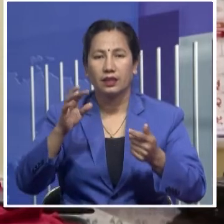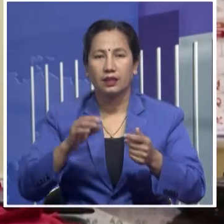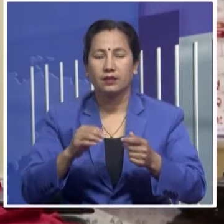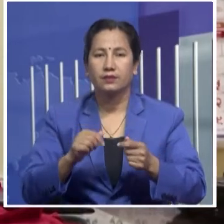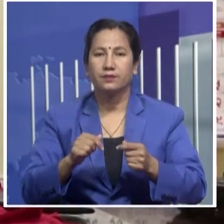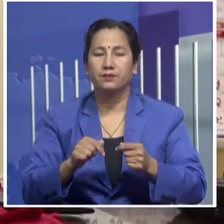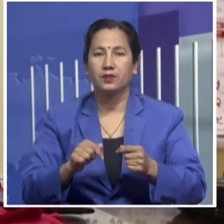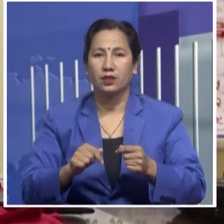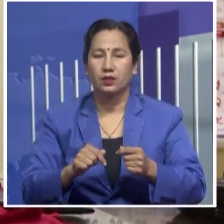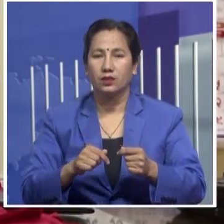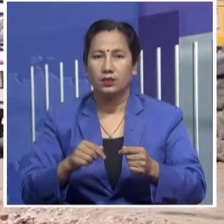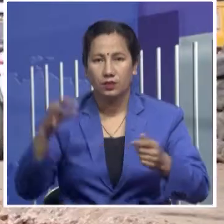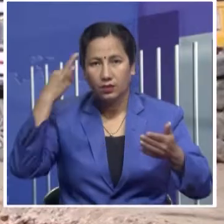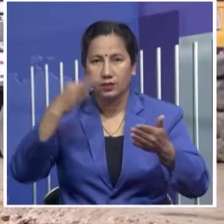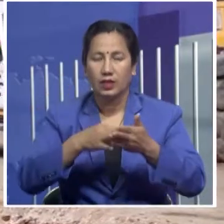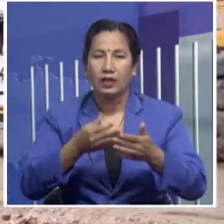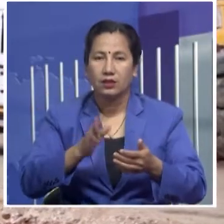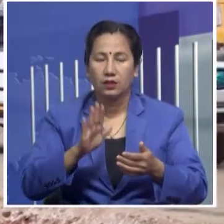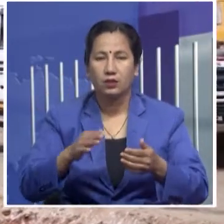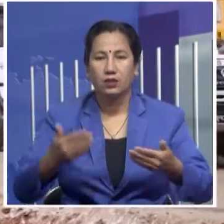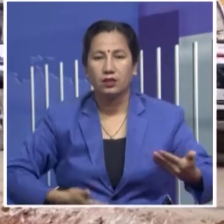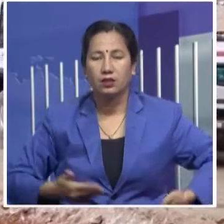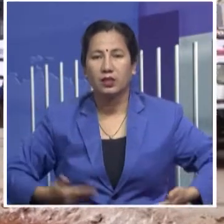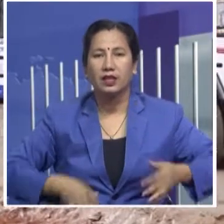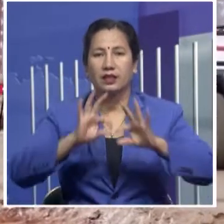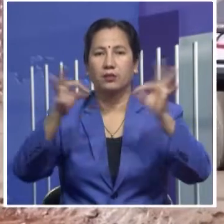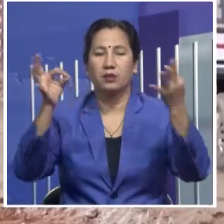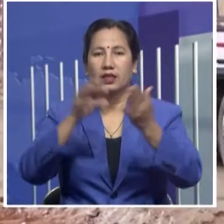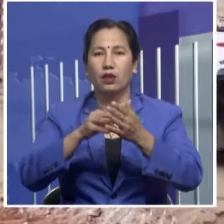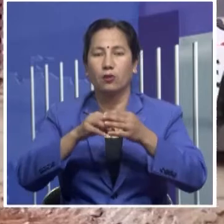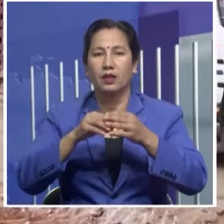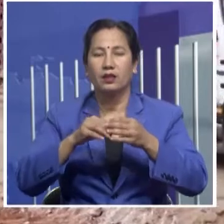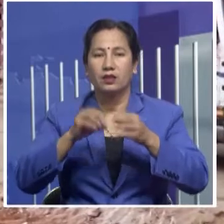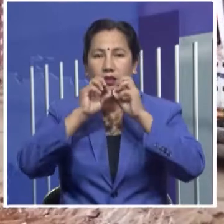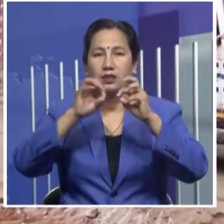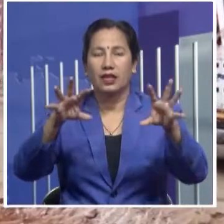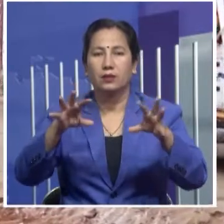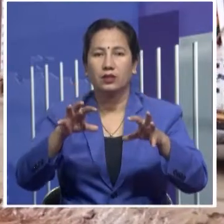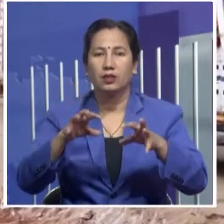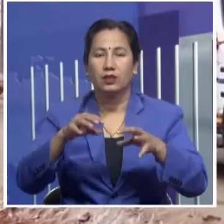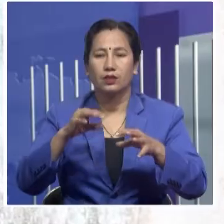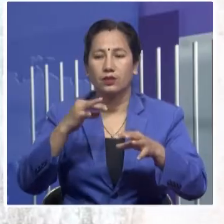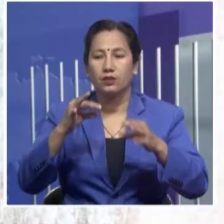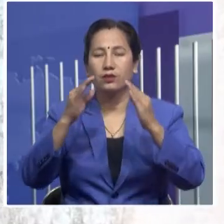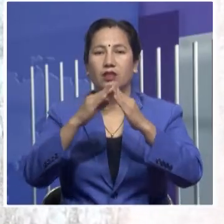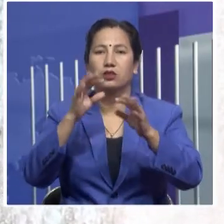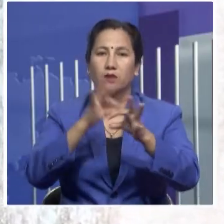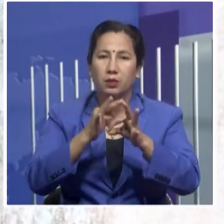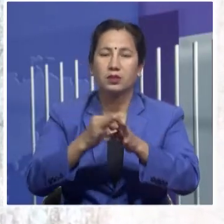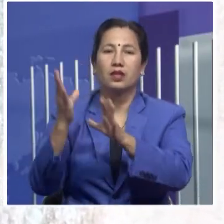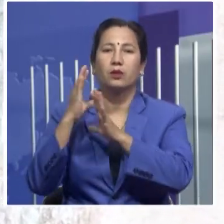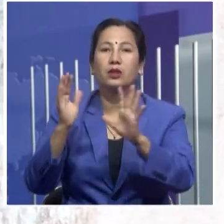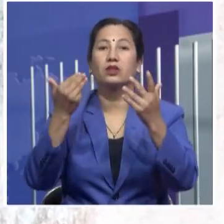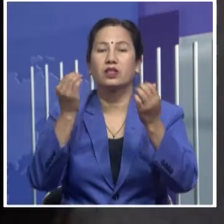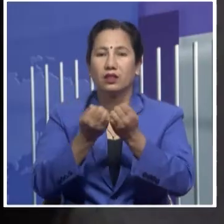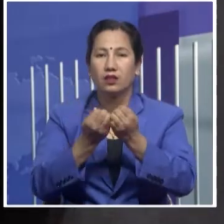हुन्छ त्यसलाई पनि मेरो ध्यान गएको छ। बजारका विभिन्न स्थानमा सार्वजनिक शौचालय बनाउने तर त्यसको व्यवस्थापन कसले र कसरी